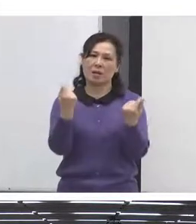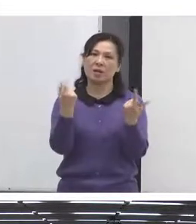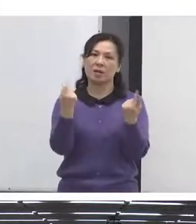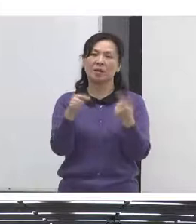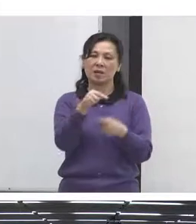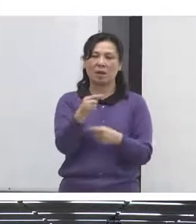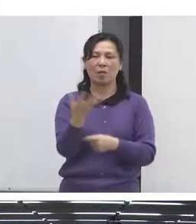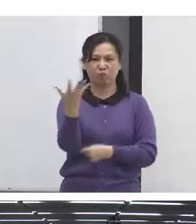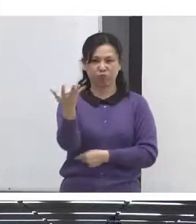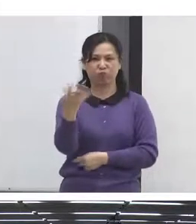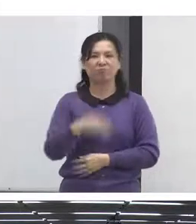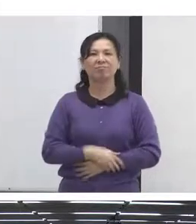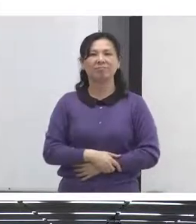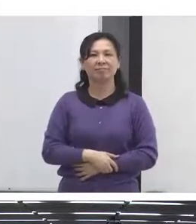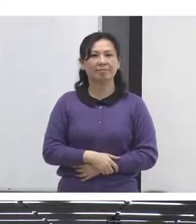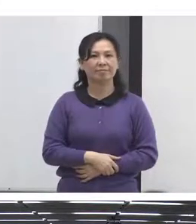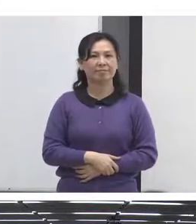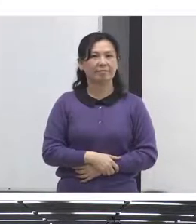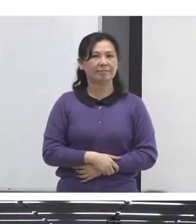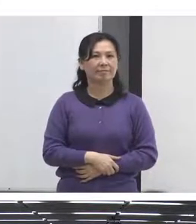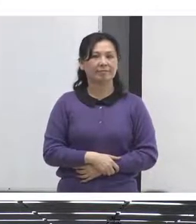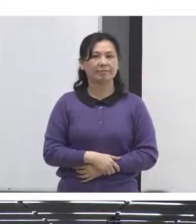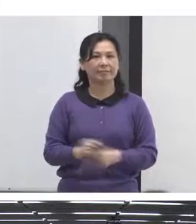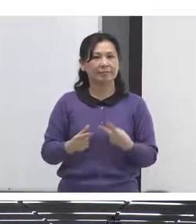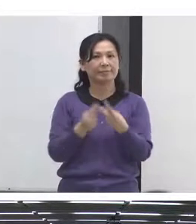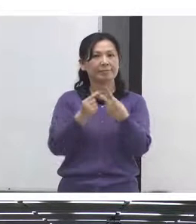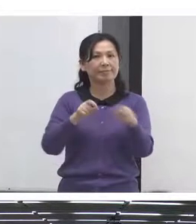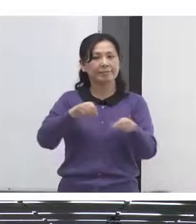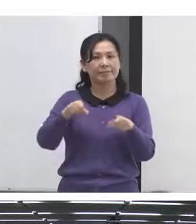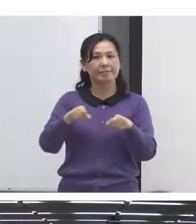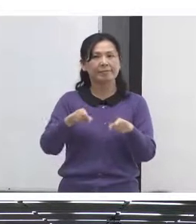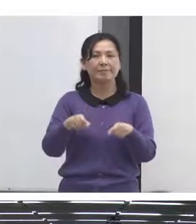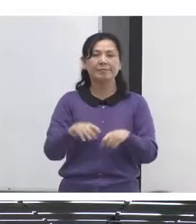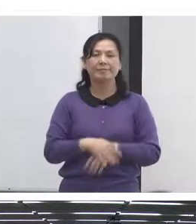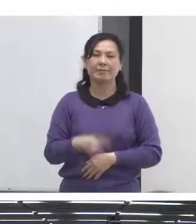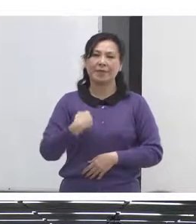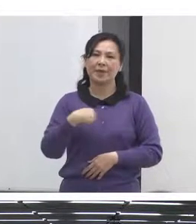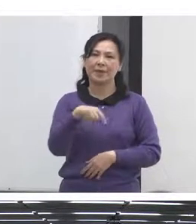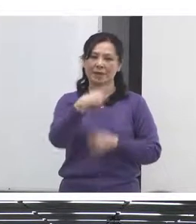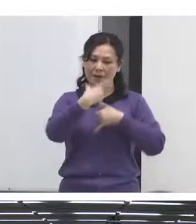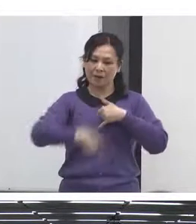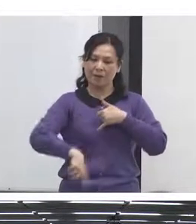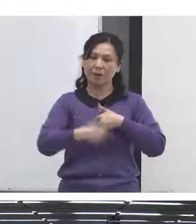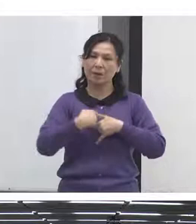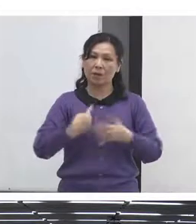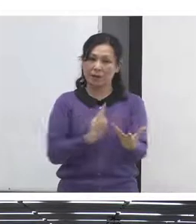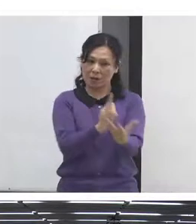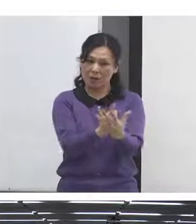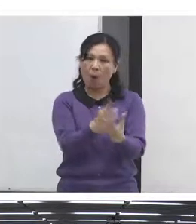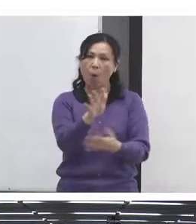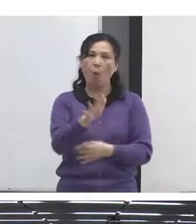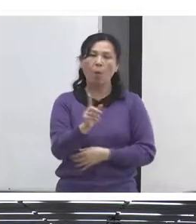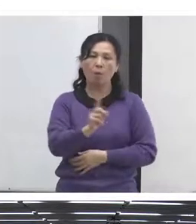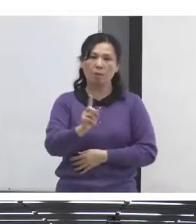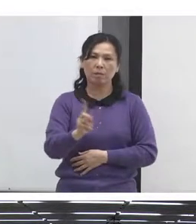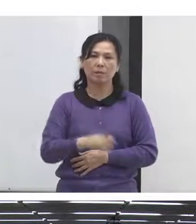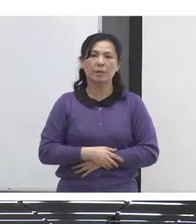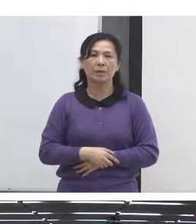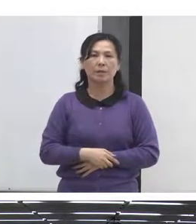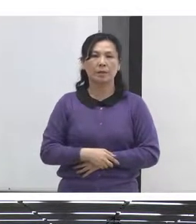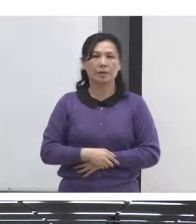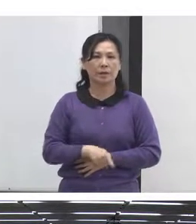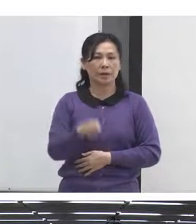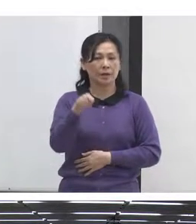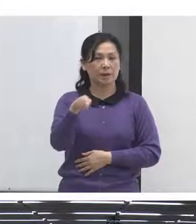大的部分。那第二个计划就是我自己本身有参与的，就是完全是